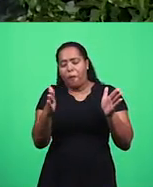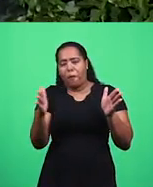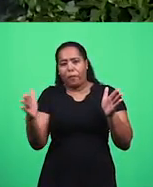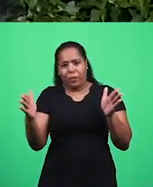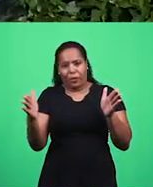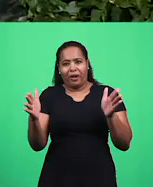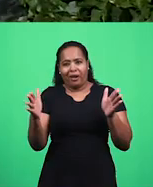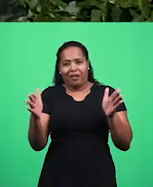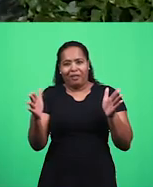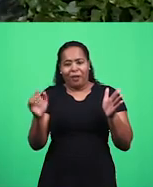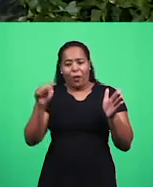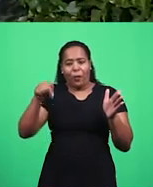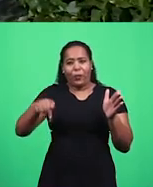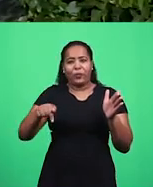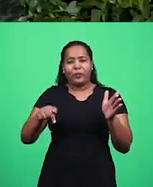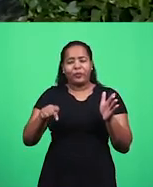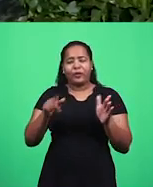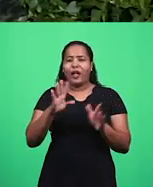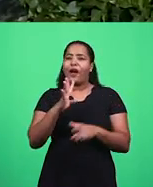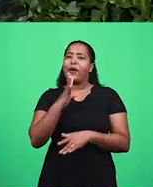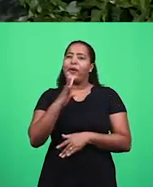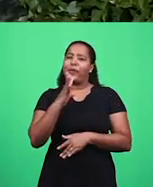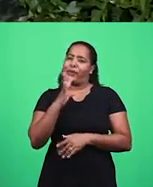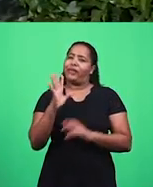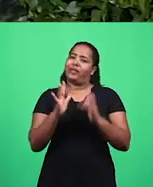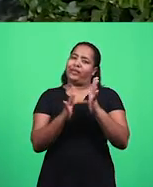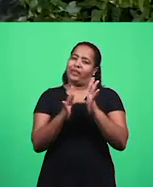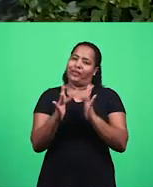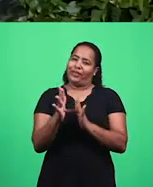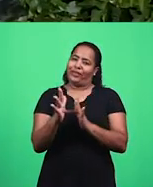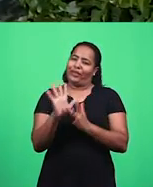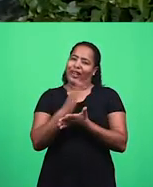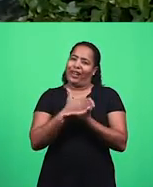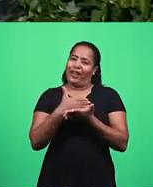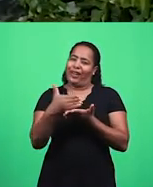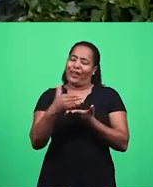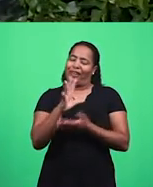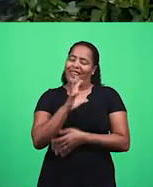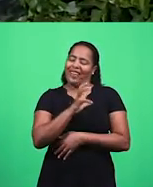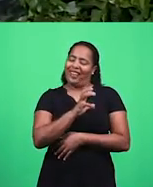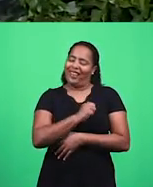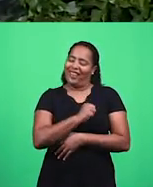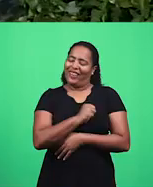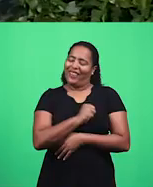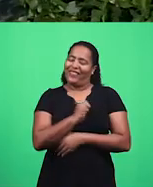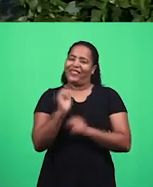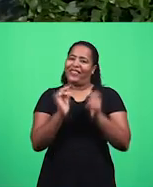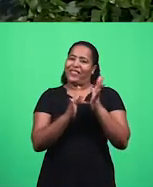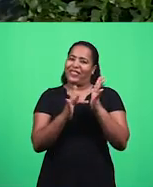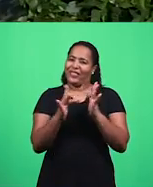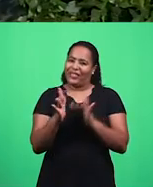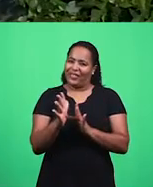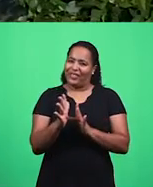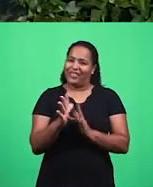хождении, когда она пережила личную встречу с Иисусом. Она начала